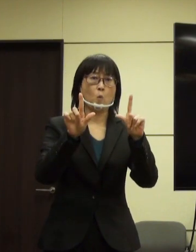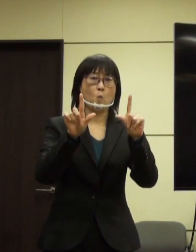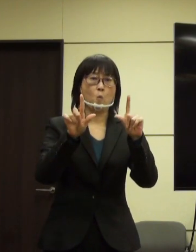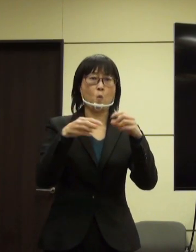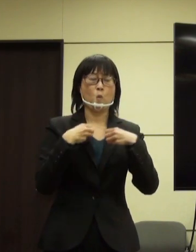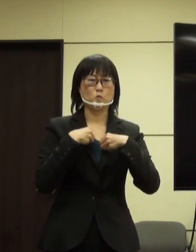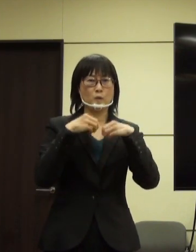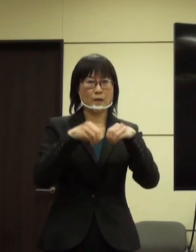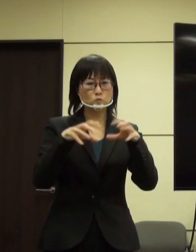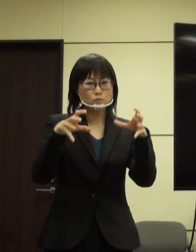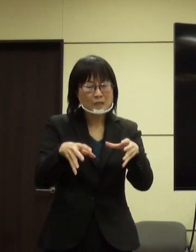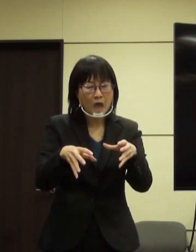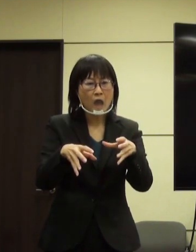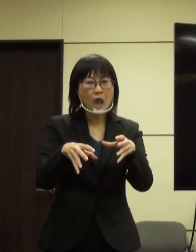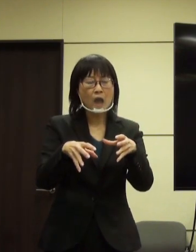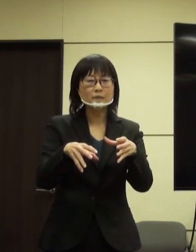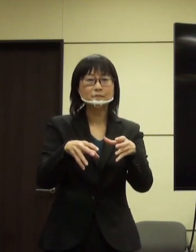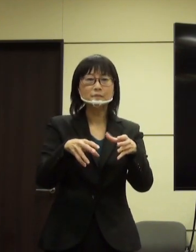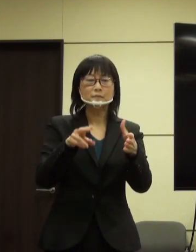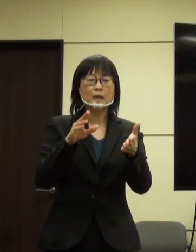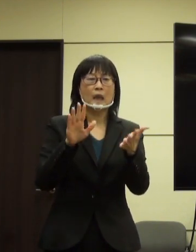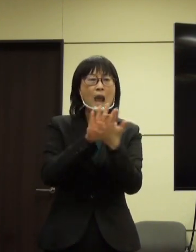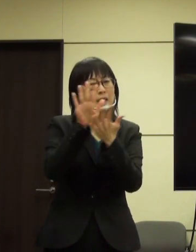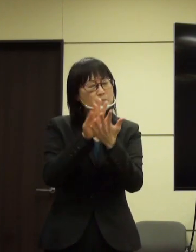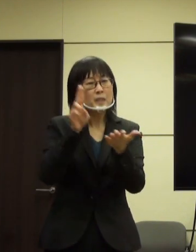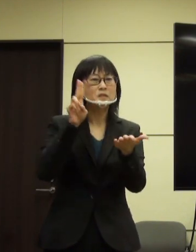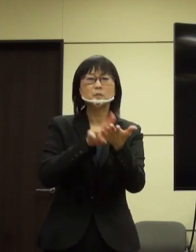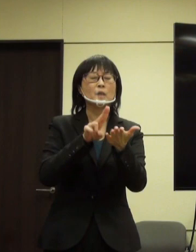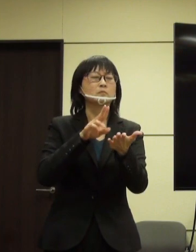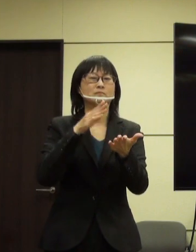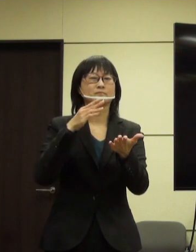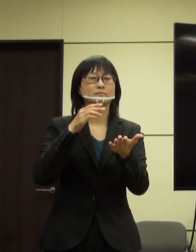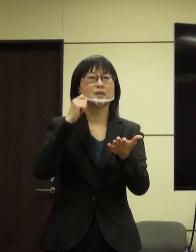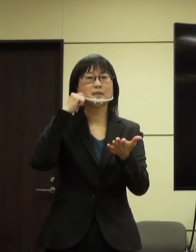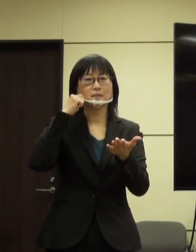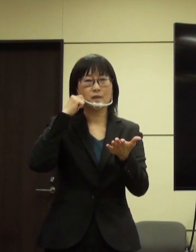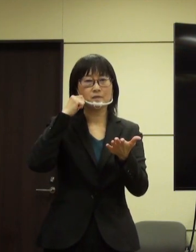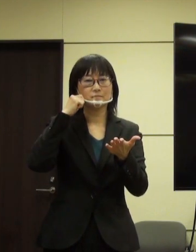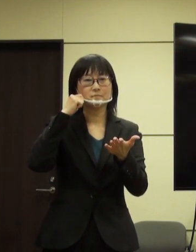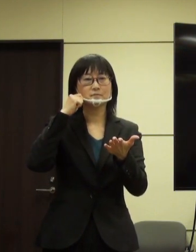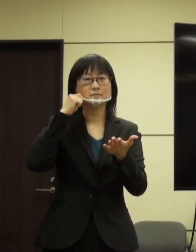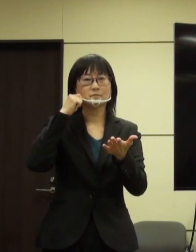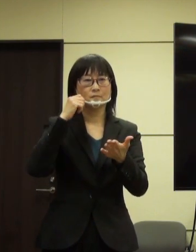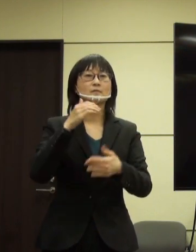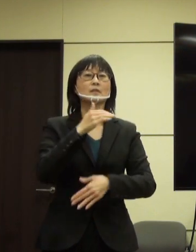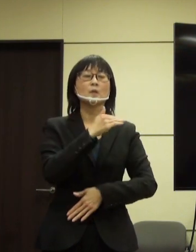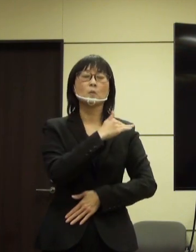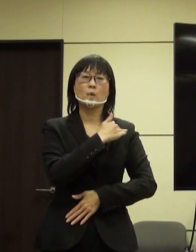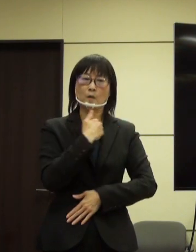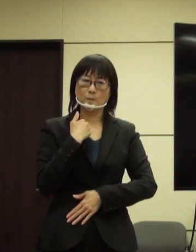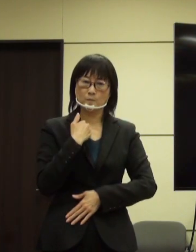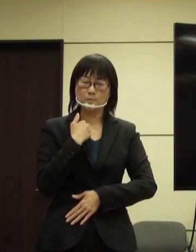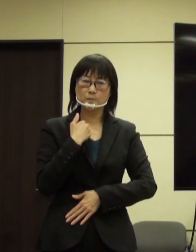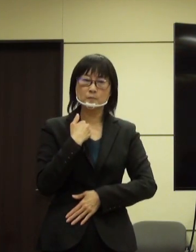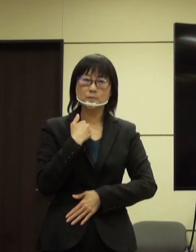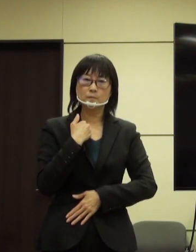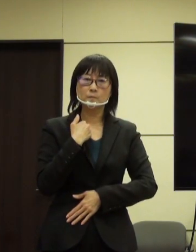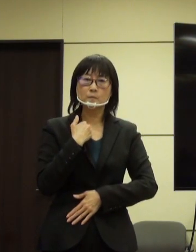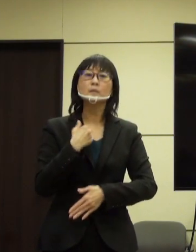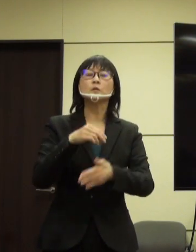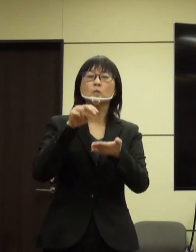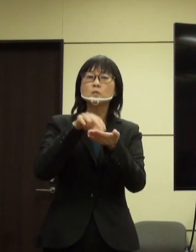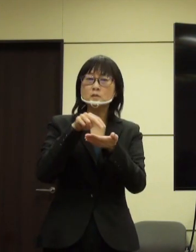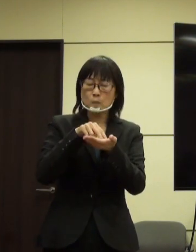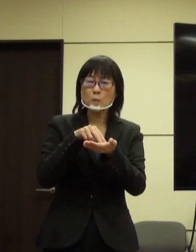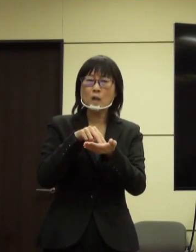そういった面のちょっとあの弾点はですねまたこの忙しさの中でまあ我々とすれば若干その優先順位が下がった